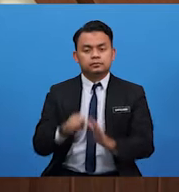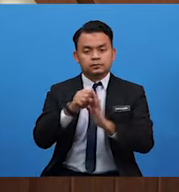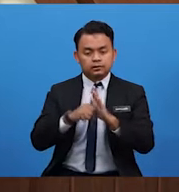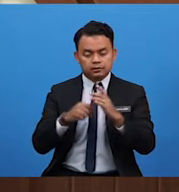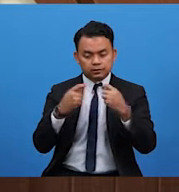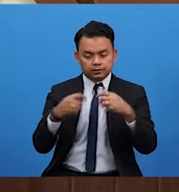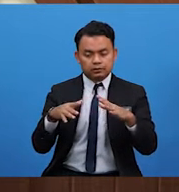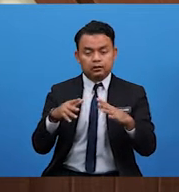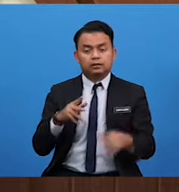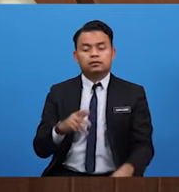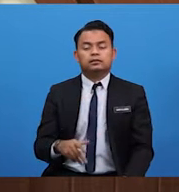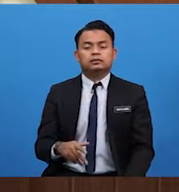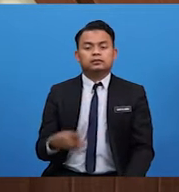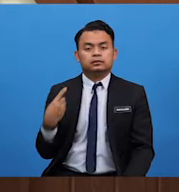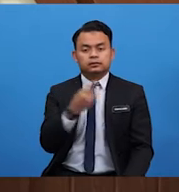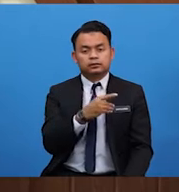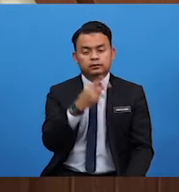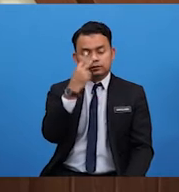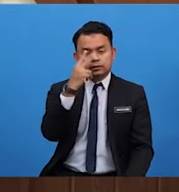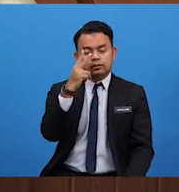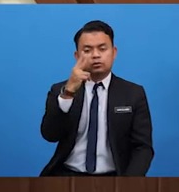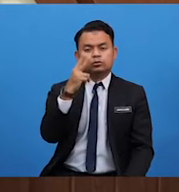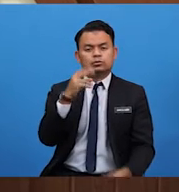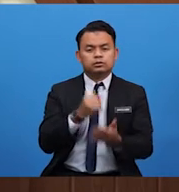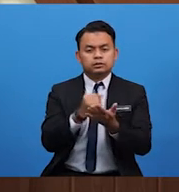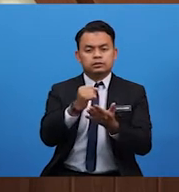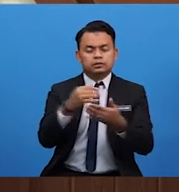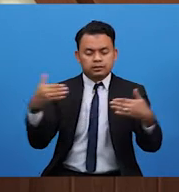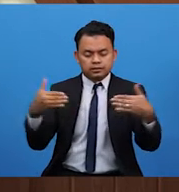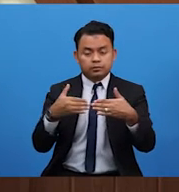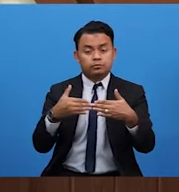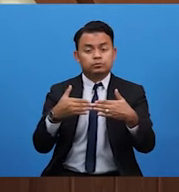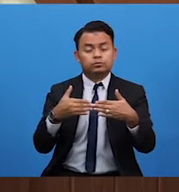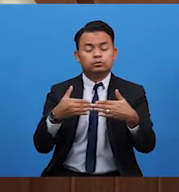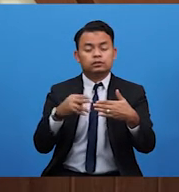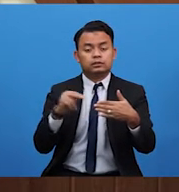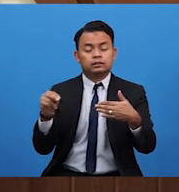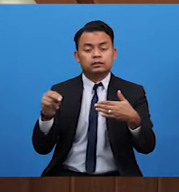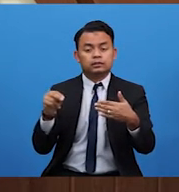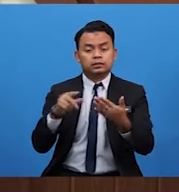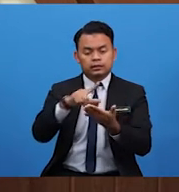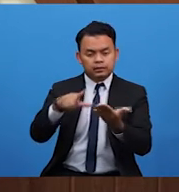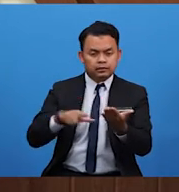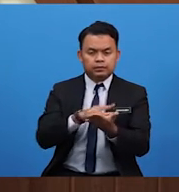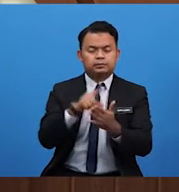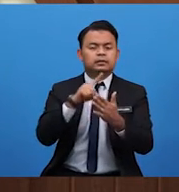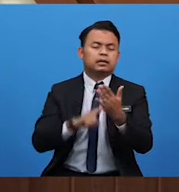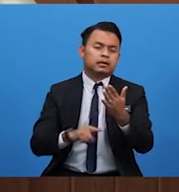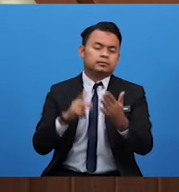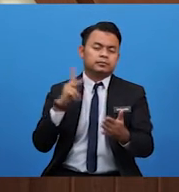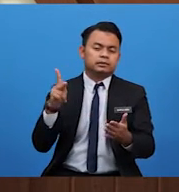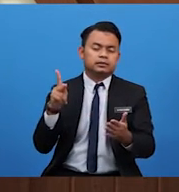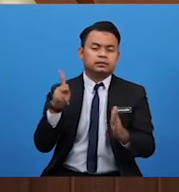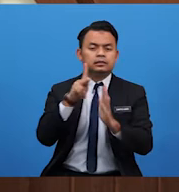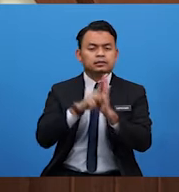Setelah kita lihat jenis-jenis sambungan litar, apakah yang murid-murid rasa kesilapan yang boleh berlaku